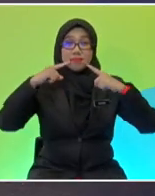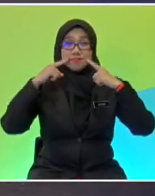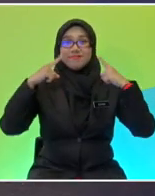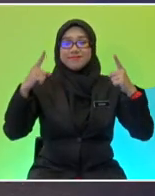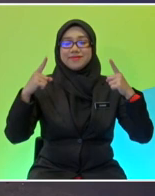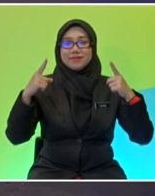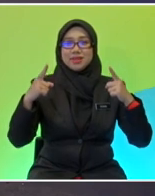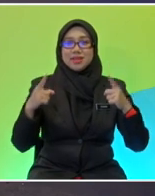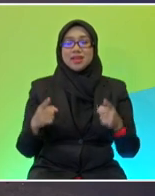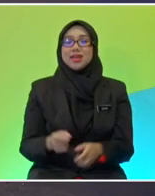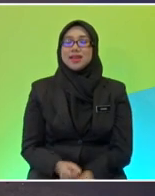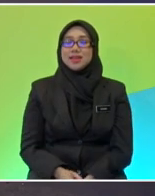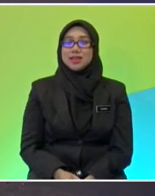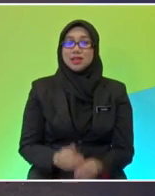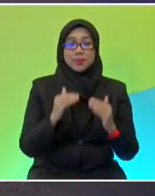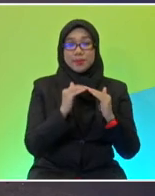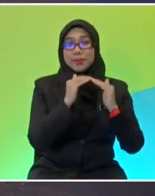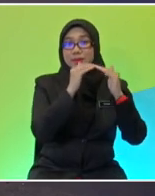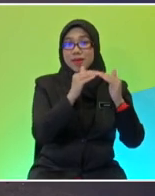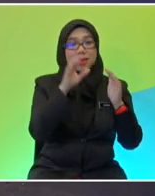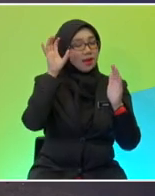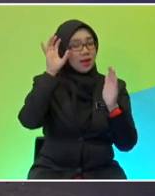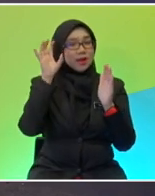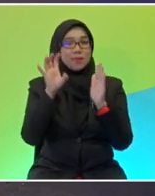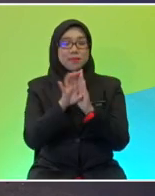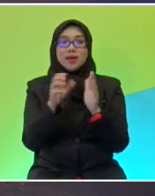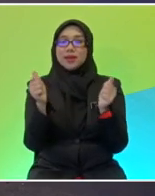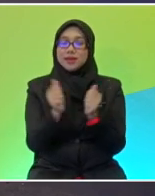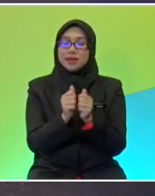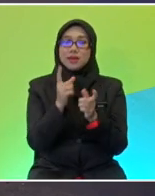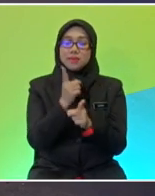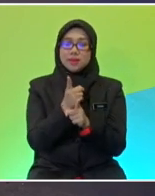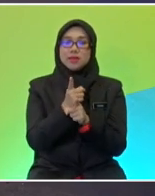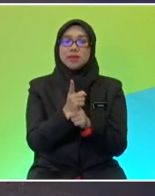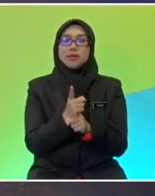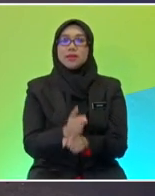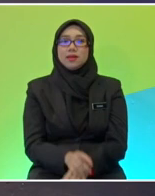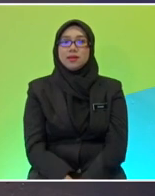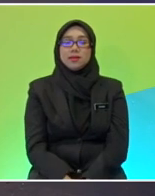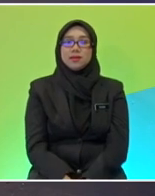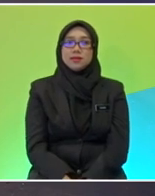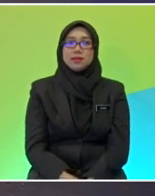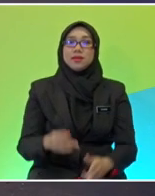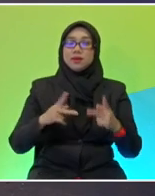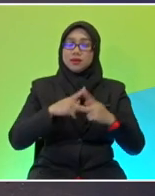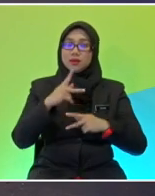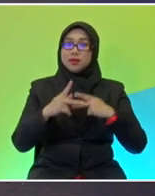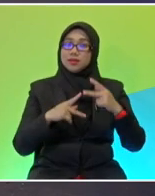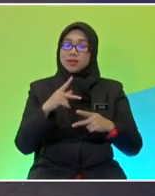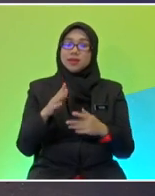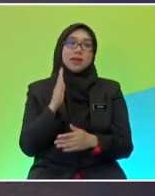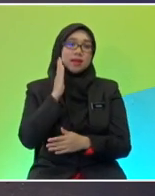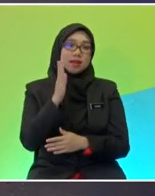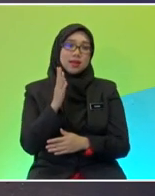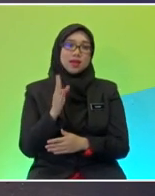memadamkan peringkat dan gambar dengan betul sebenarnya nanti bila proses ini dia akan berulang berulang dan